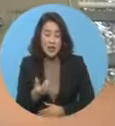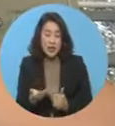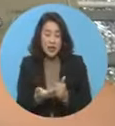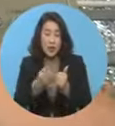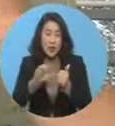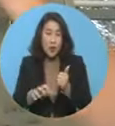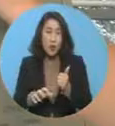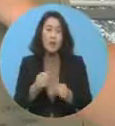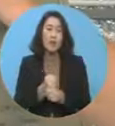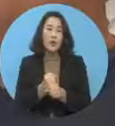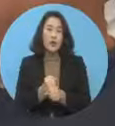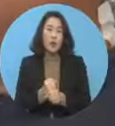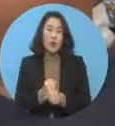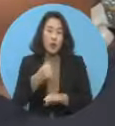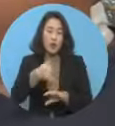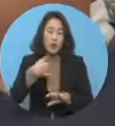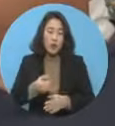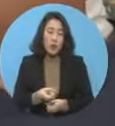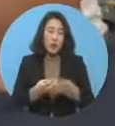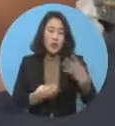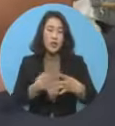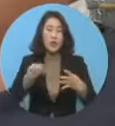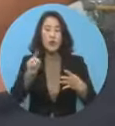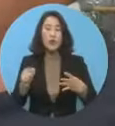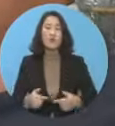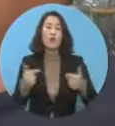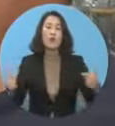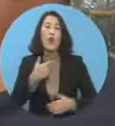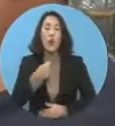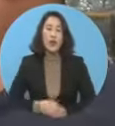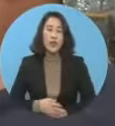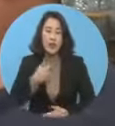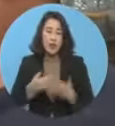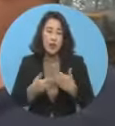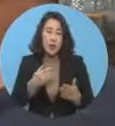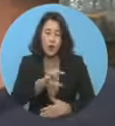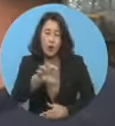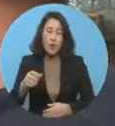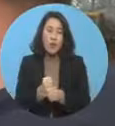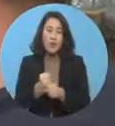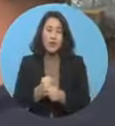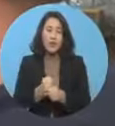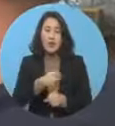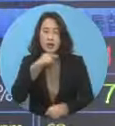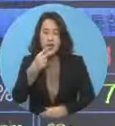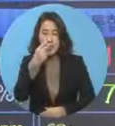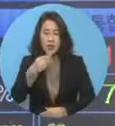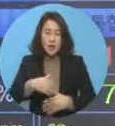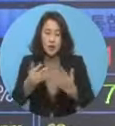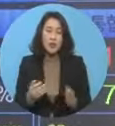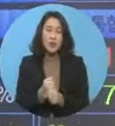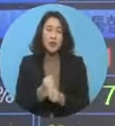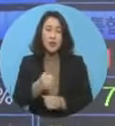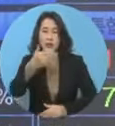면적을 4,000제곱미터로 늘리는 것입니다. 또 체험시설을 갖춘 딸기 향기 가득한 농장을 만들어 젊고